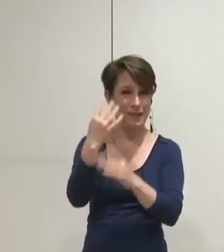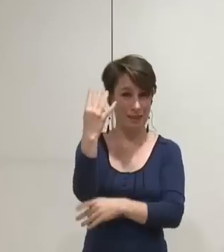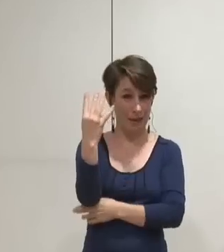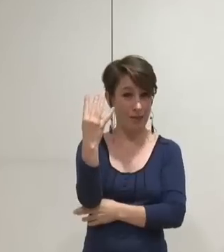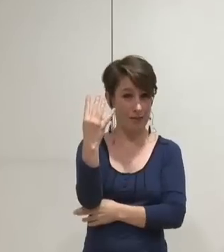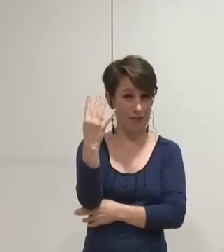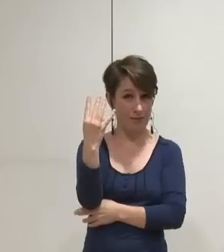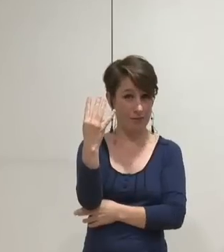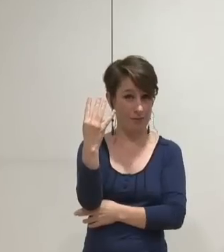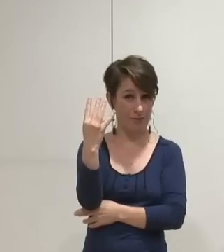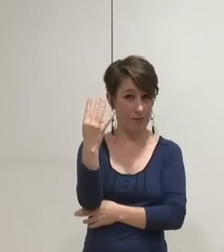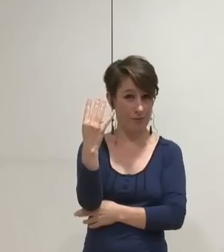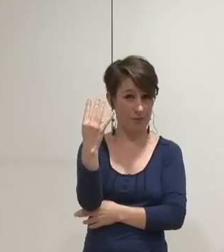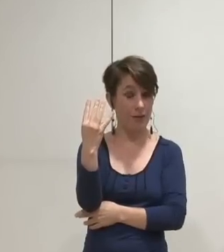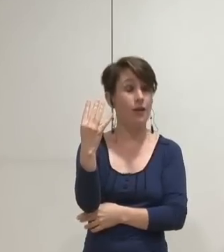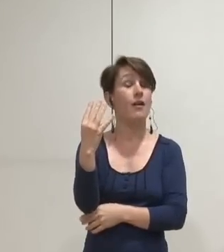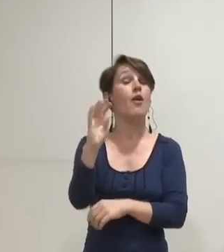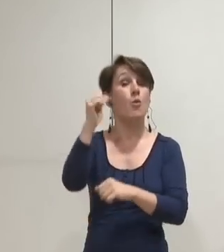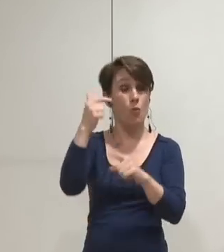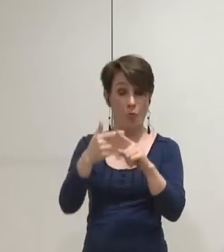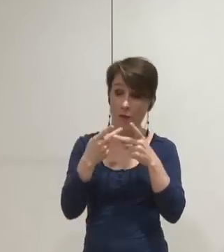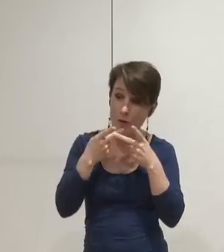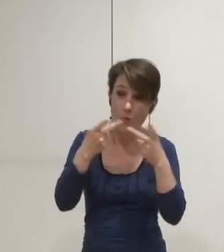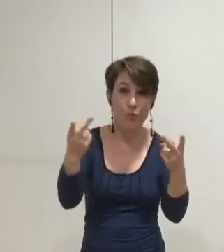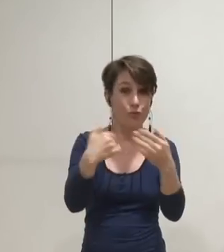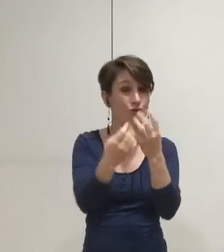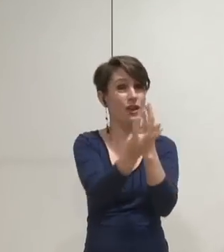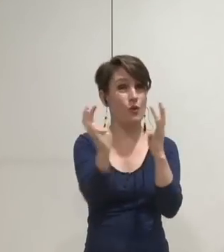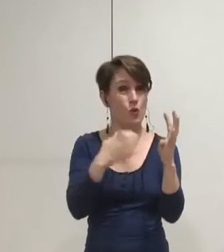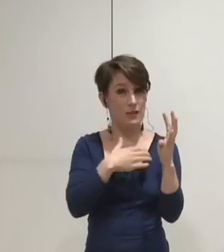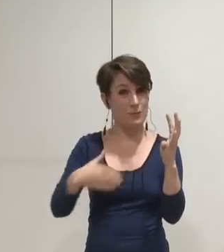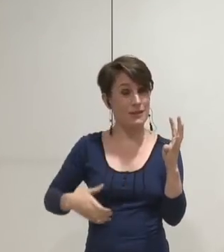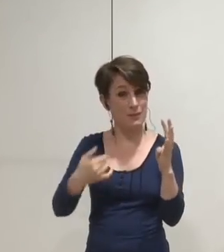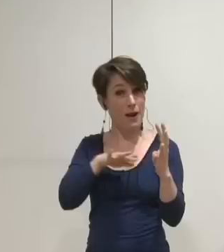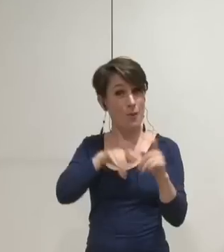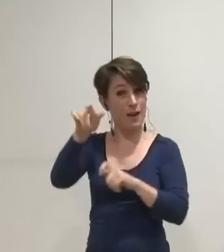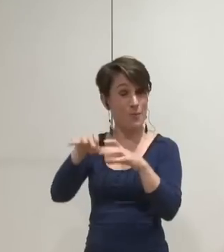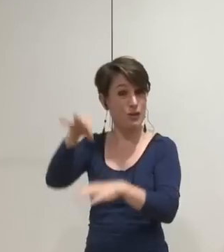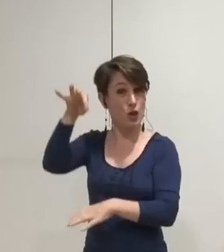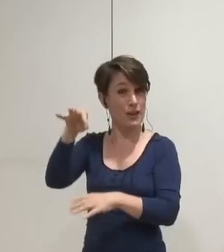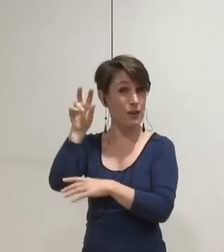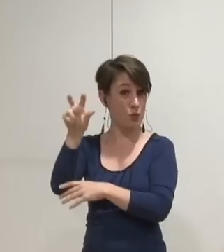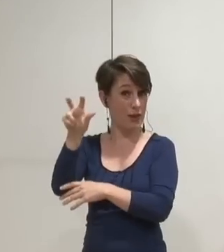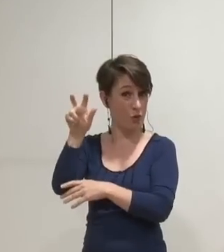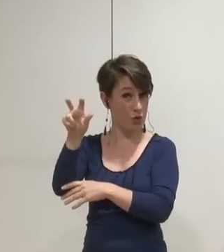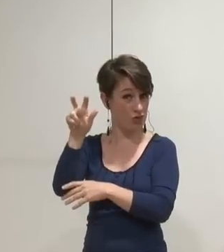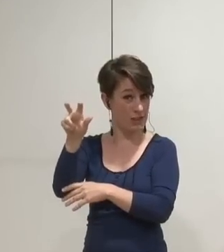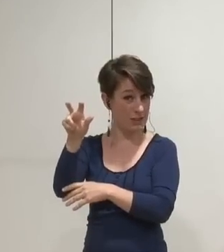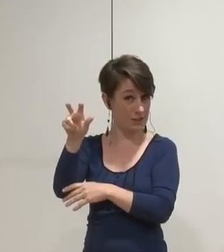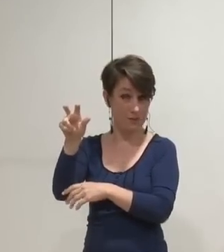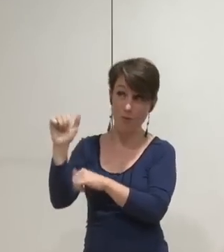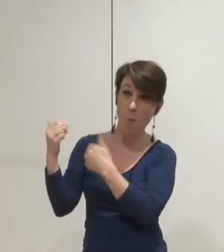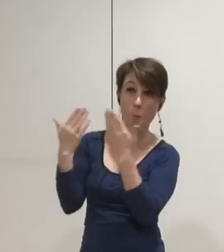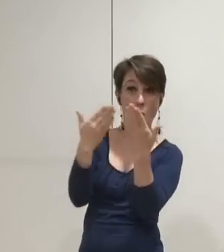elle a été portée dans ce conseil municipal par les élus écologistes de l'époque et à l'époque vter à